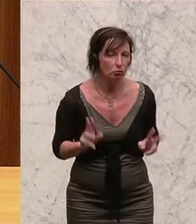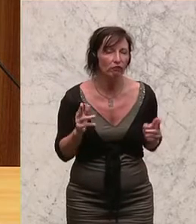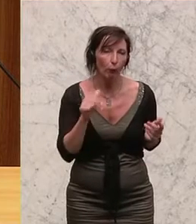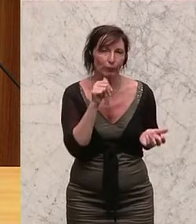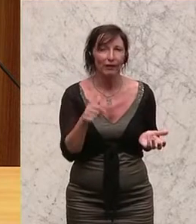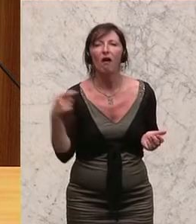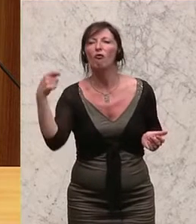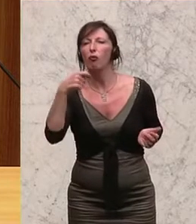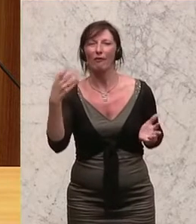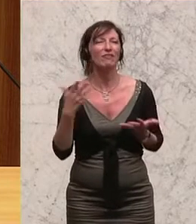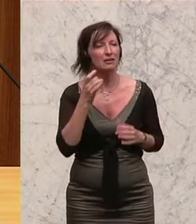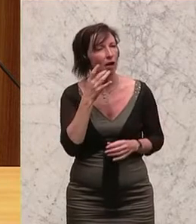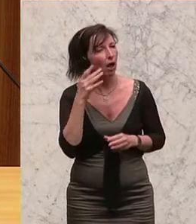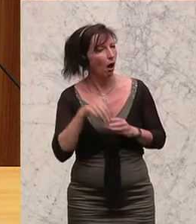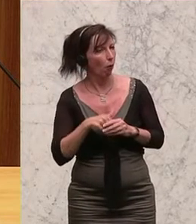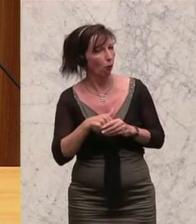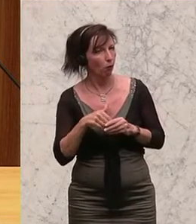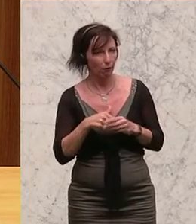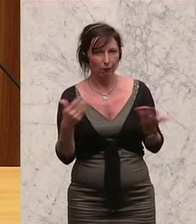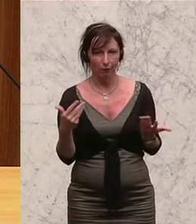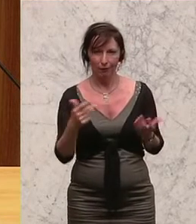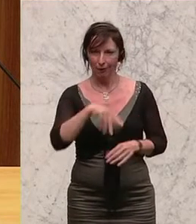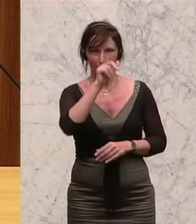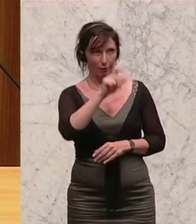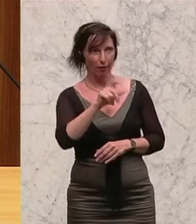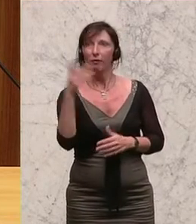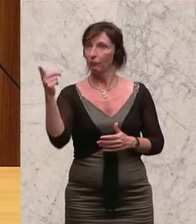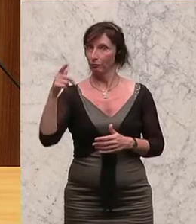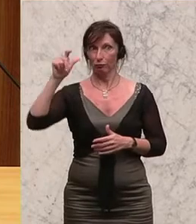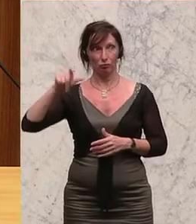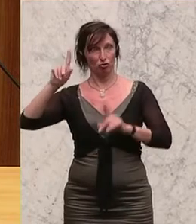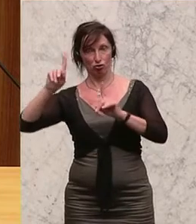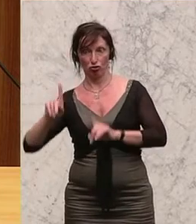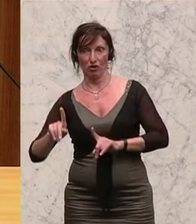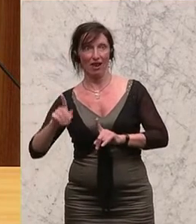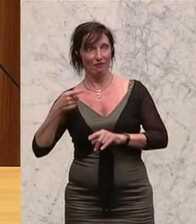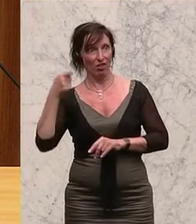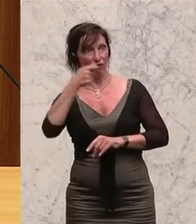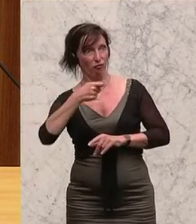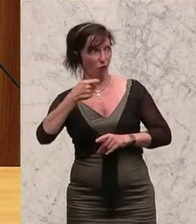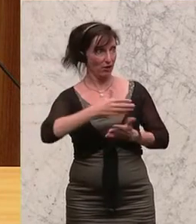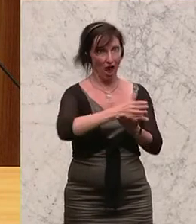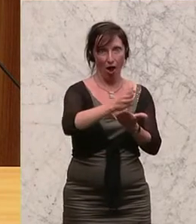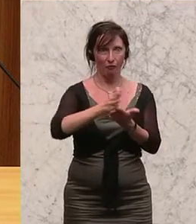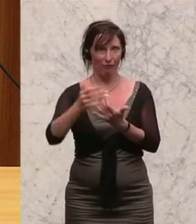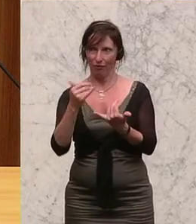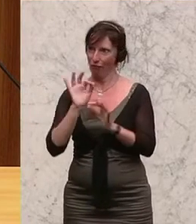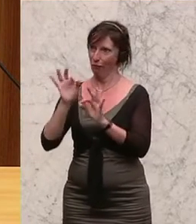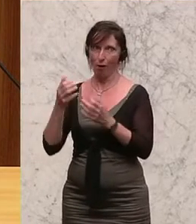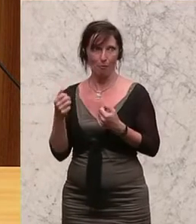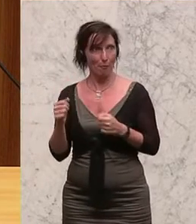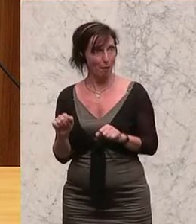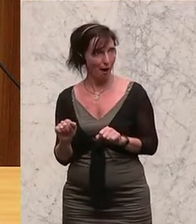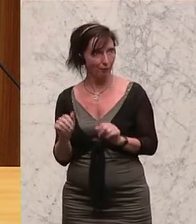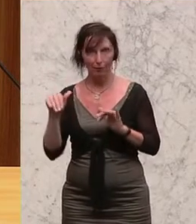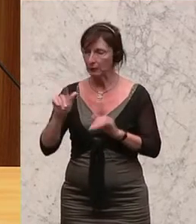Was ist Förderungen? Was ist Förderung für denjenigen, der die Förderung vergibt? Das ist Macht. Zu dem muss man hingehen, freundlich sein, und dann